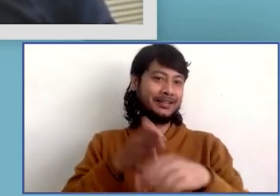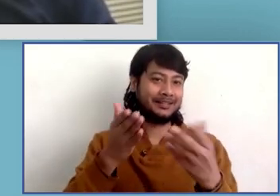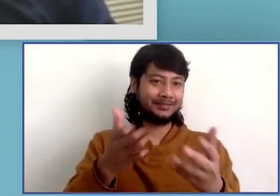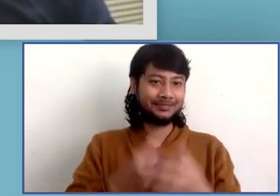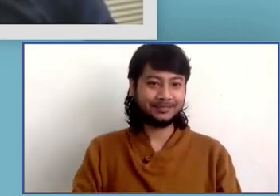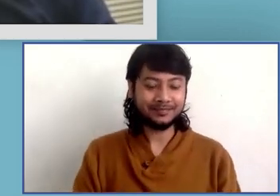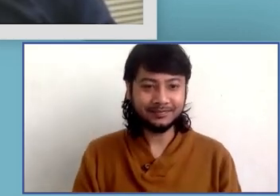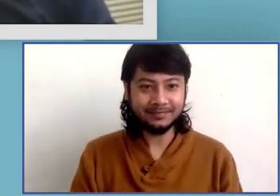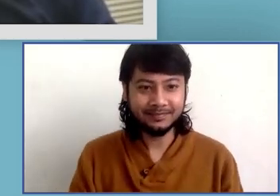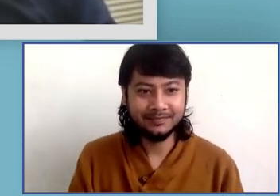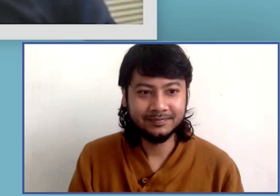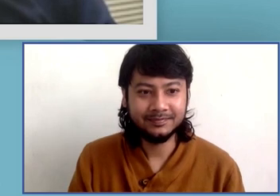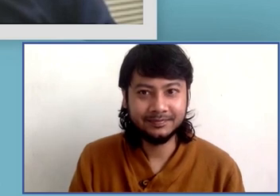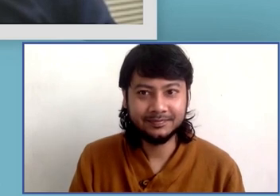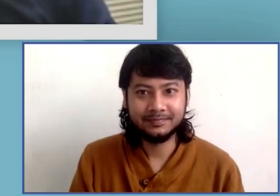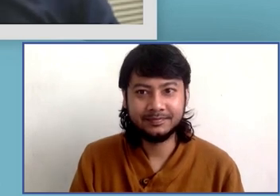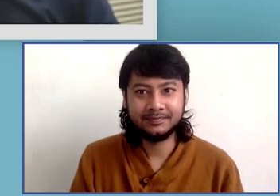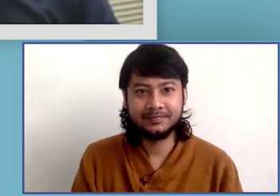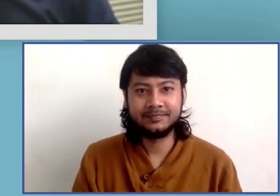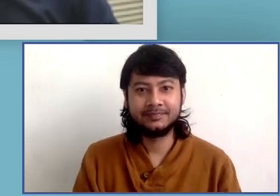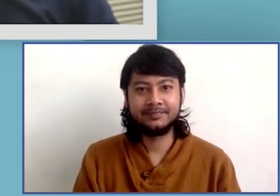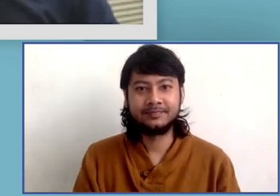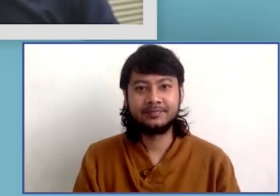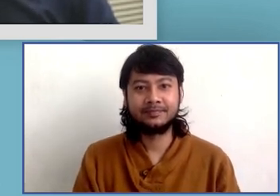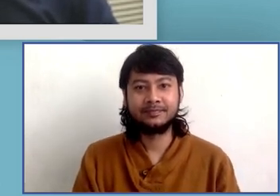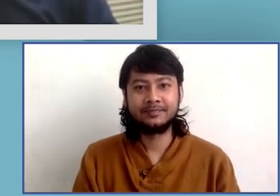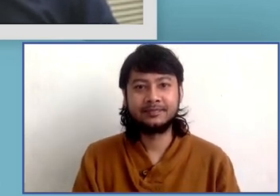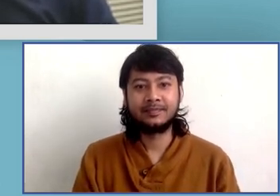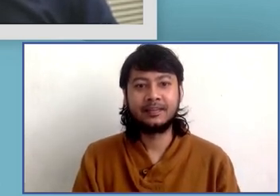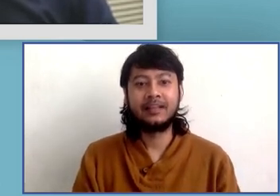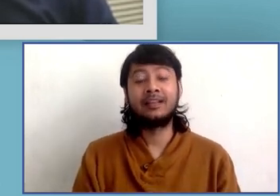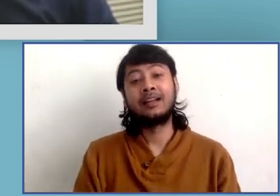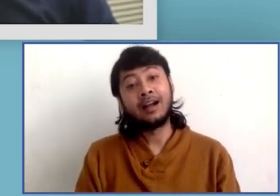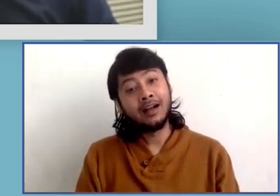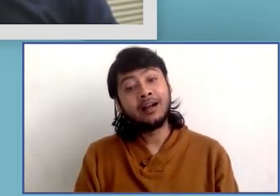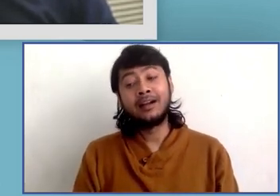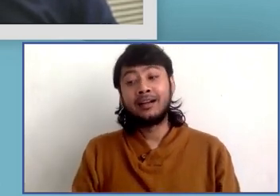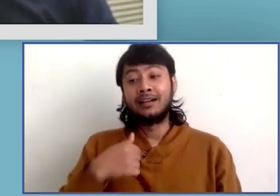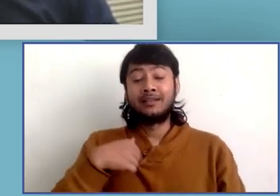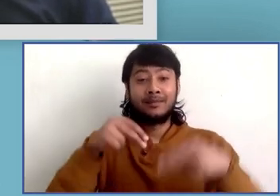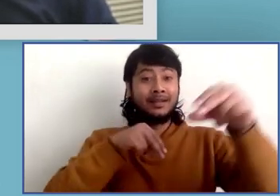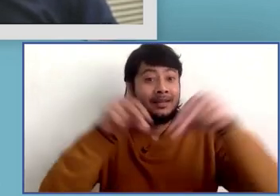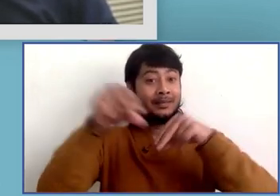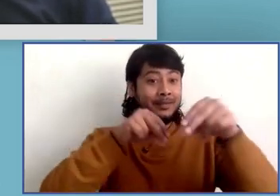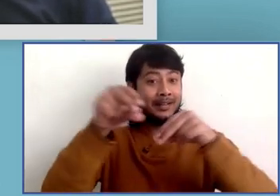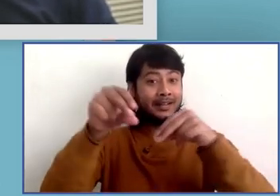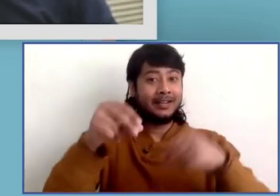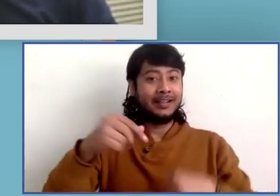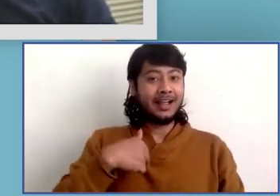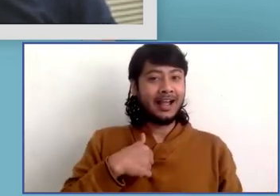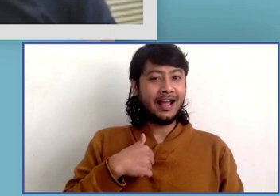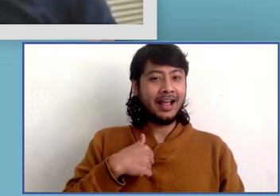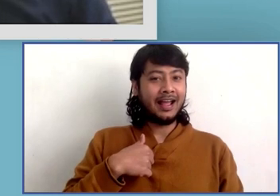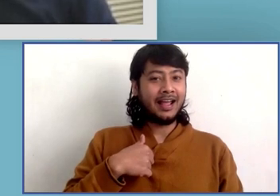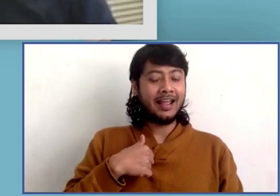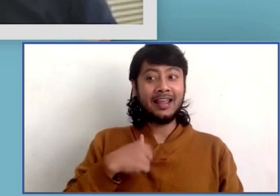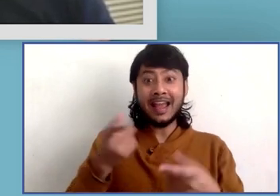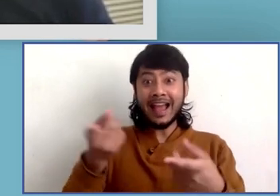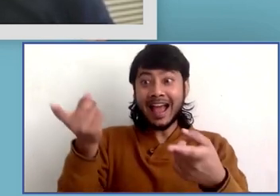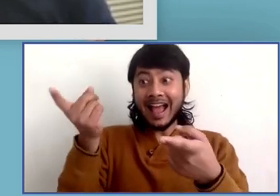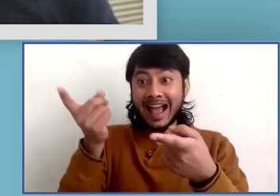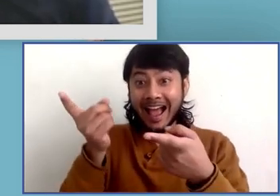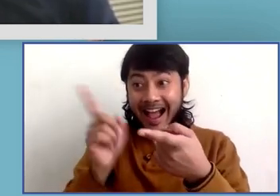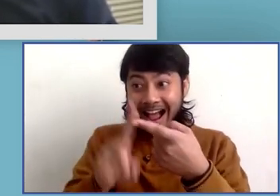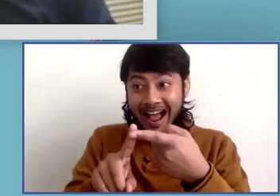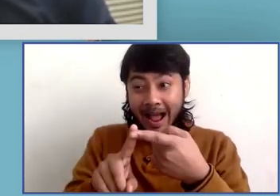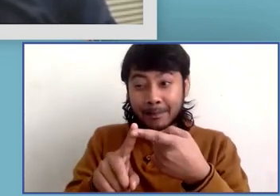जब खेलते हैं तब आपको कैसा feel होता है? Quite often, I can smell that something is wrong before it happens. So by